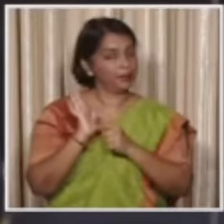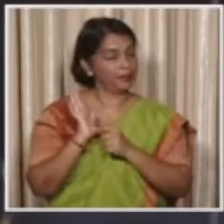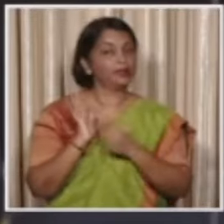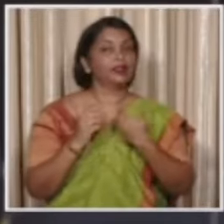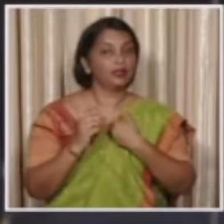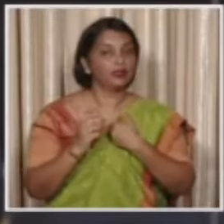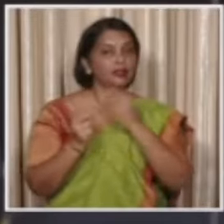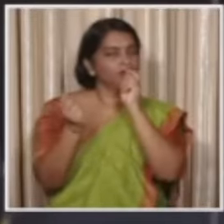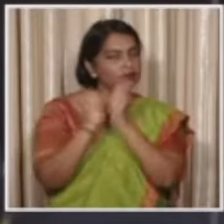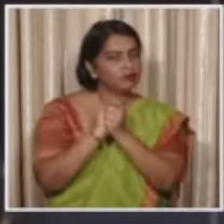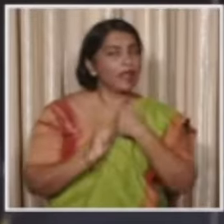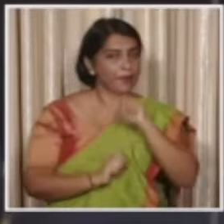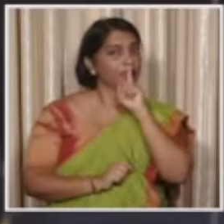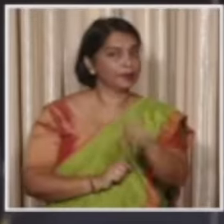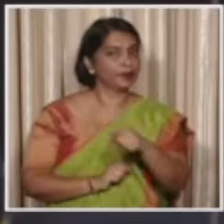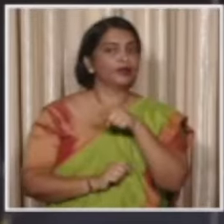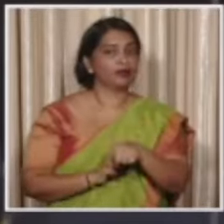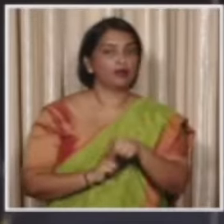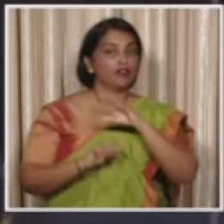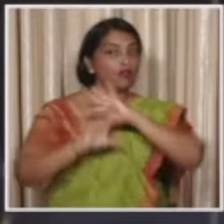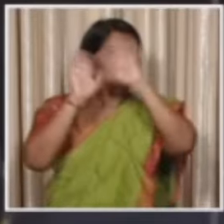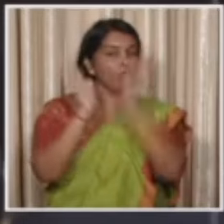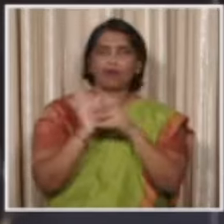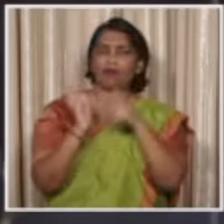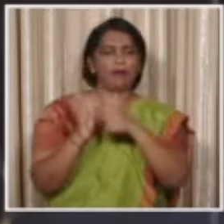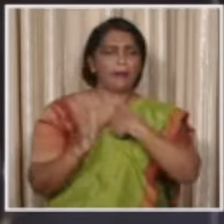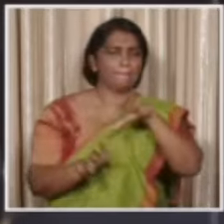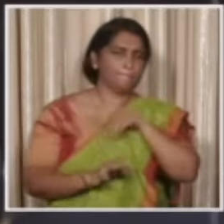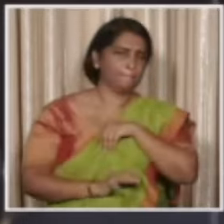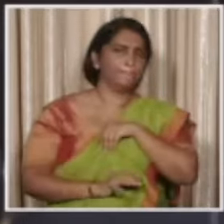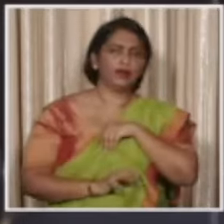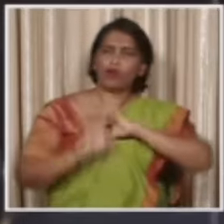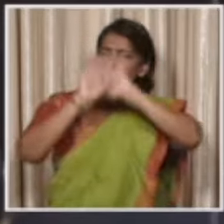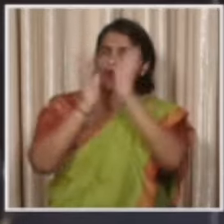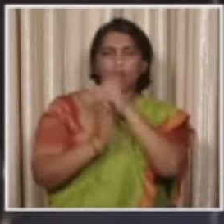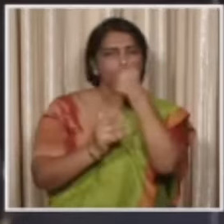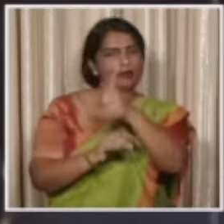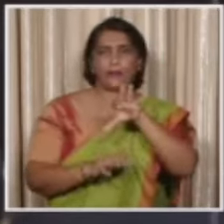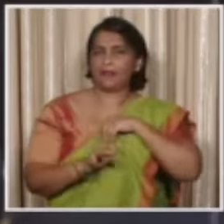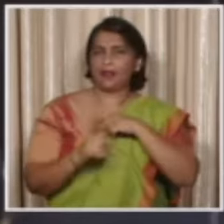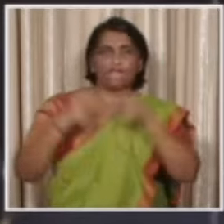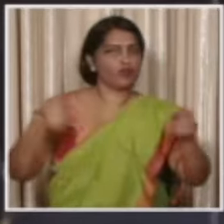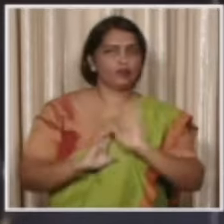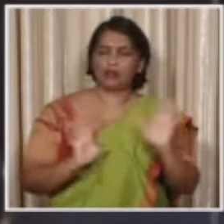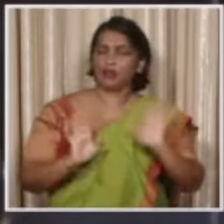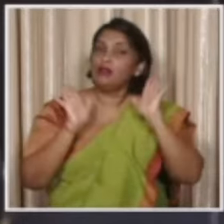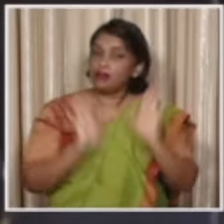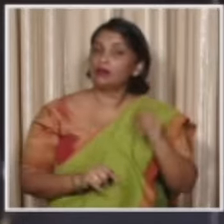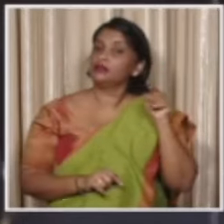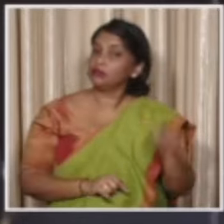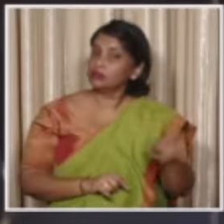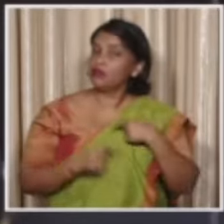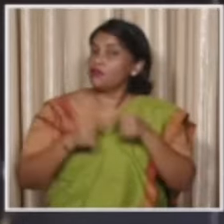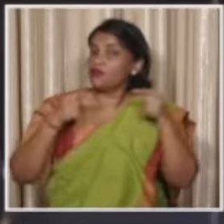අපි වෙනස්, අපි කිව්වා අපි මේකේ මූලික හරයට අපි එකඟයි. මූලික හරයට එකඟ නැත්තේ නෑ නෙමෙයි. නමුත් මෙතන අපි